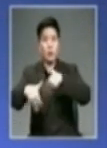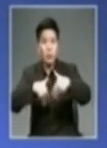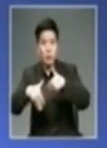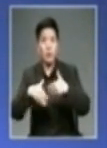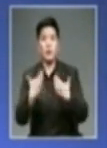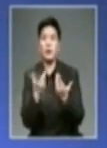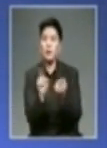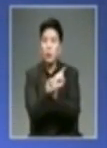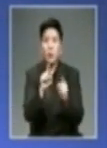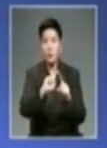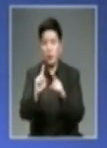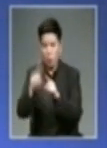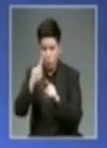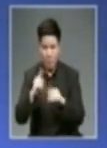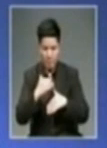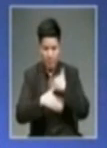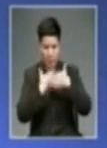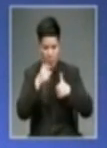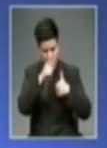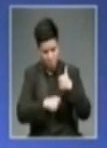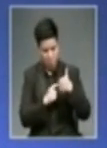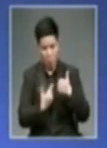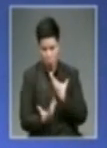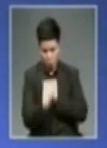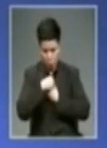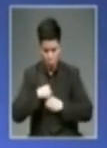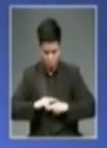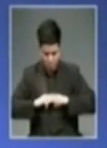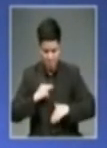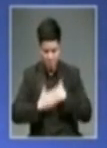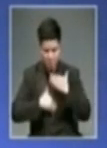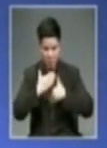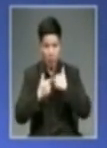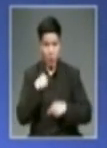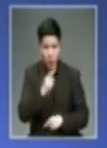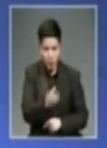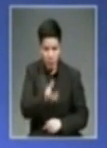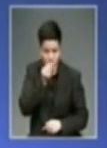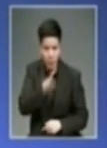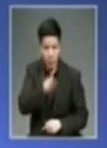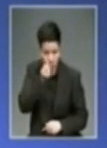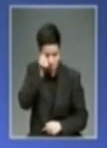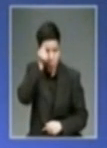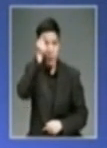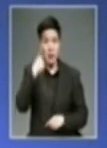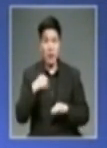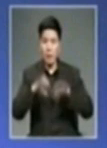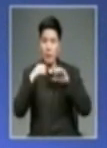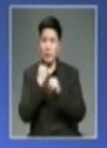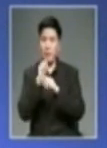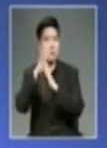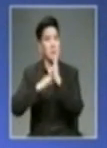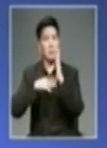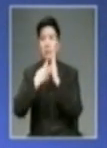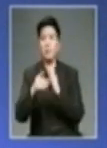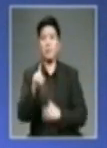นต้องร่วมมือกันพัฒนาตนเองเรียนรู้สร้างการรับรู้ความเข้าใจรัฐบาลจะไม่สามารถทำตามนโยบายอะไรได้เ